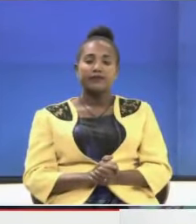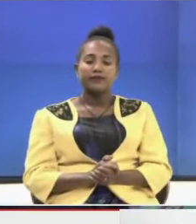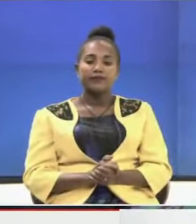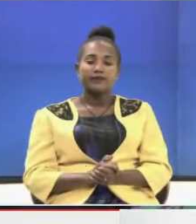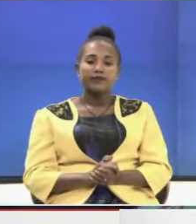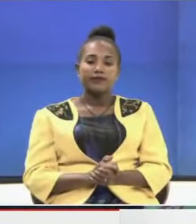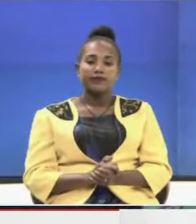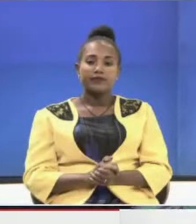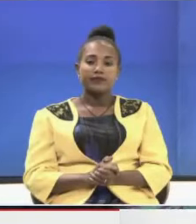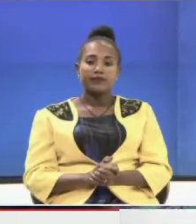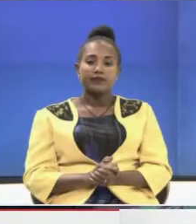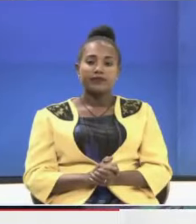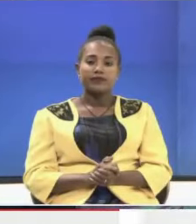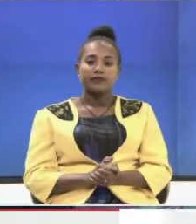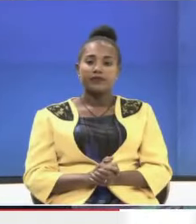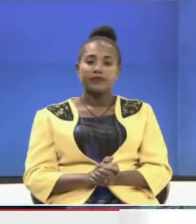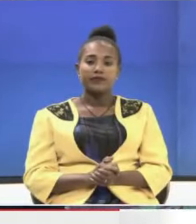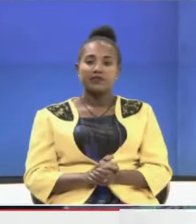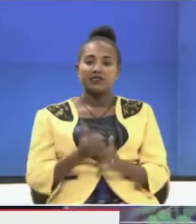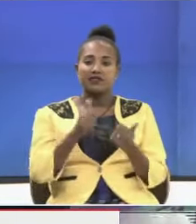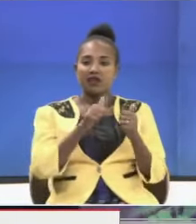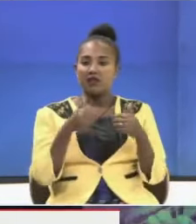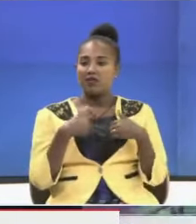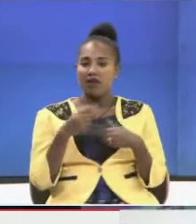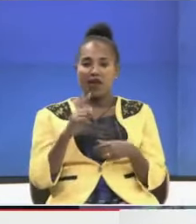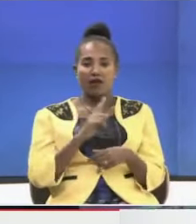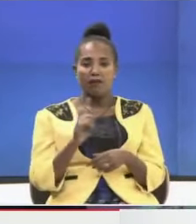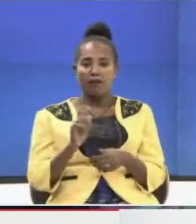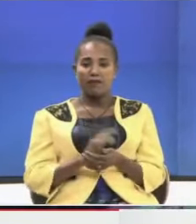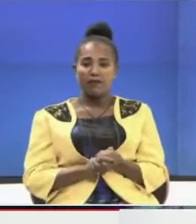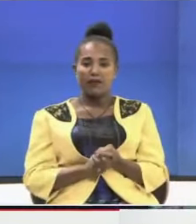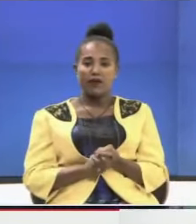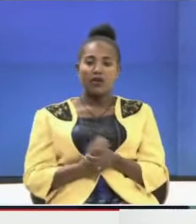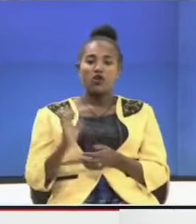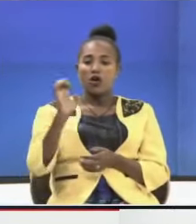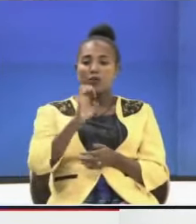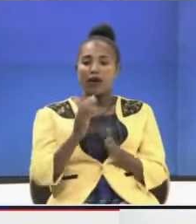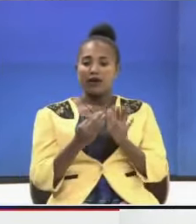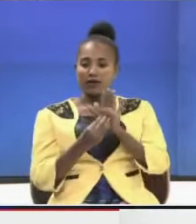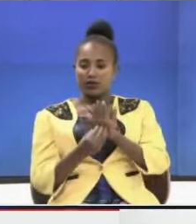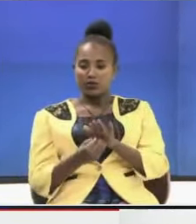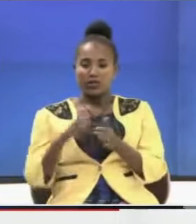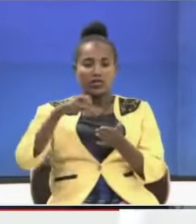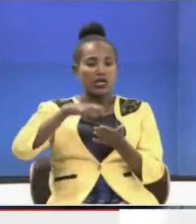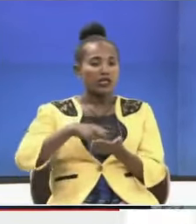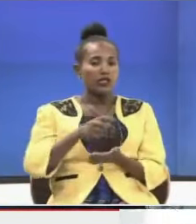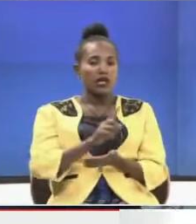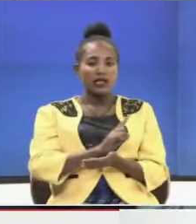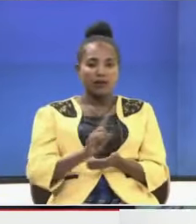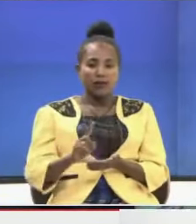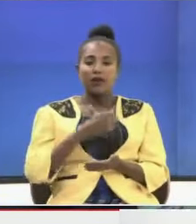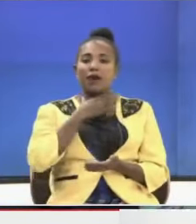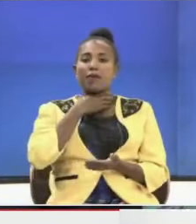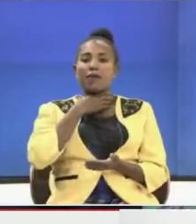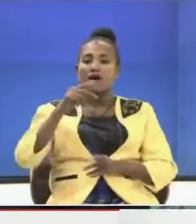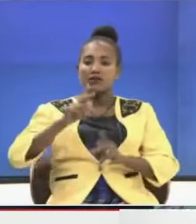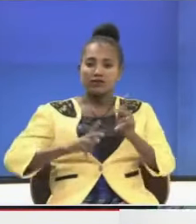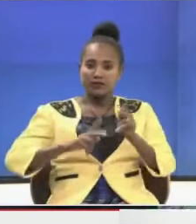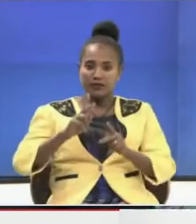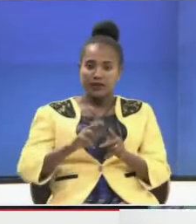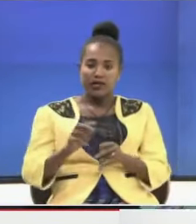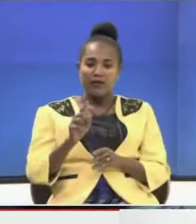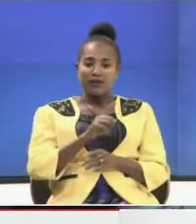ምንም አይነት ዳውት ሊኖረን አይገባም። የአውሮፓ ቅኝ ገዢዎች ያላንበረከኩትን የአማራ ህዝብ